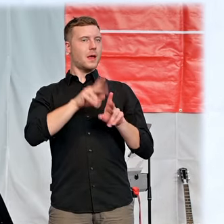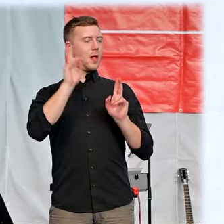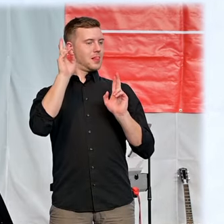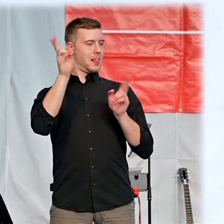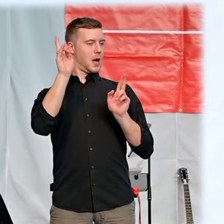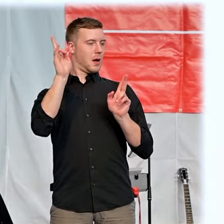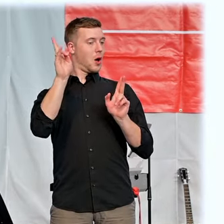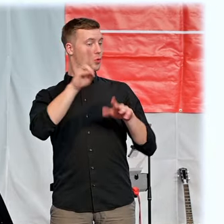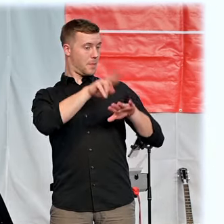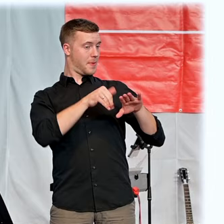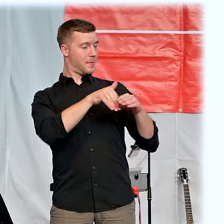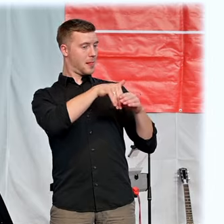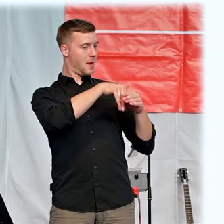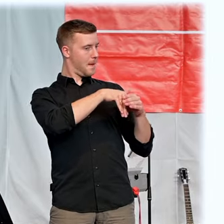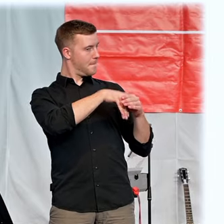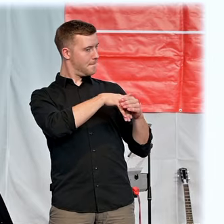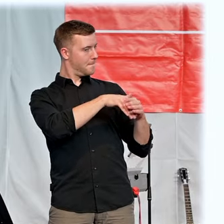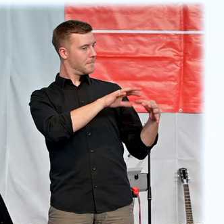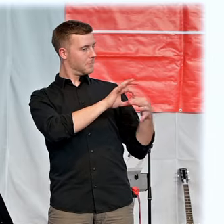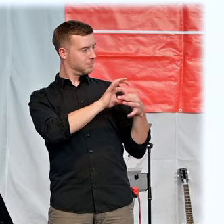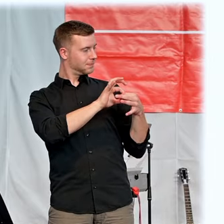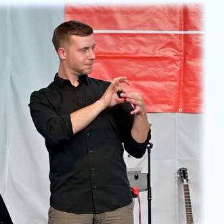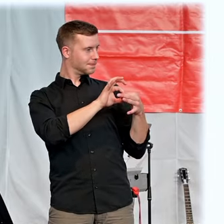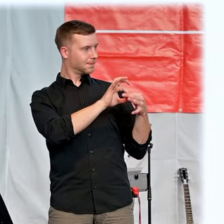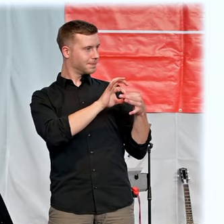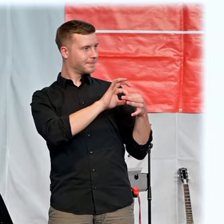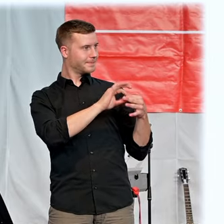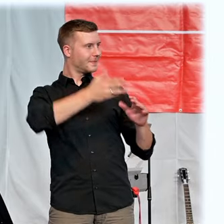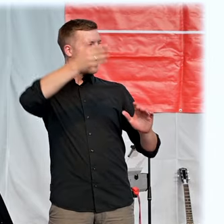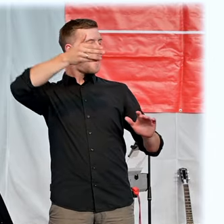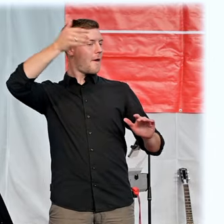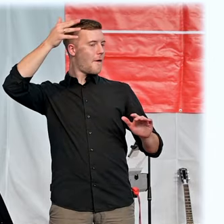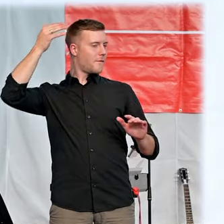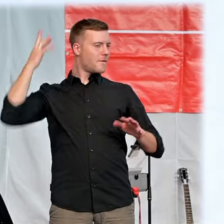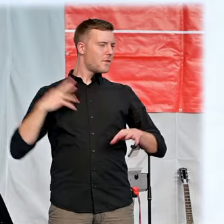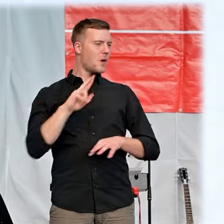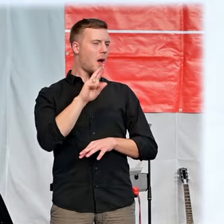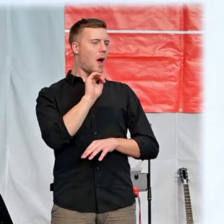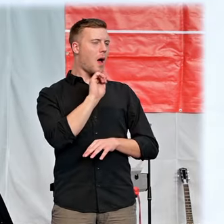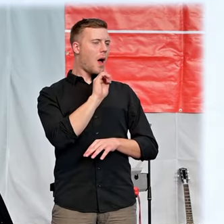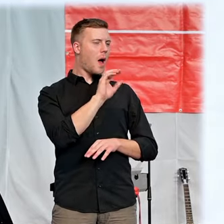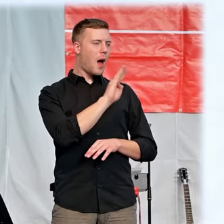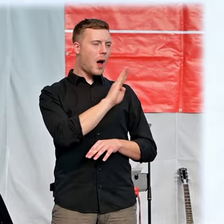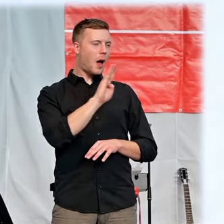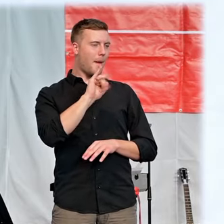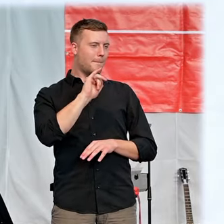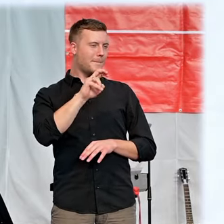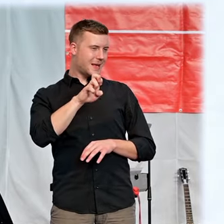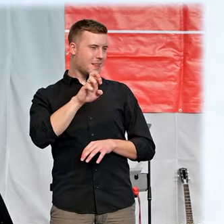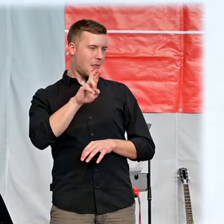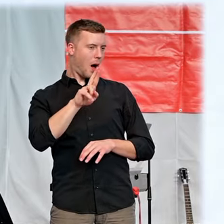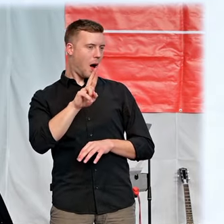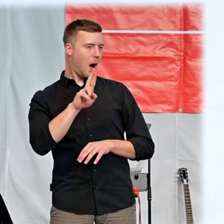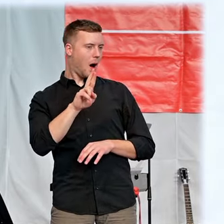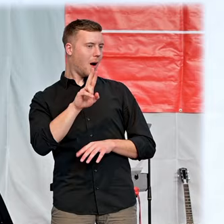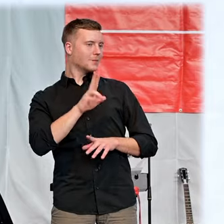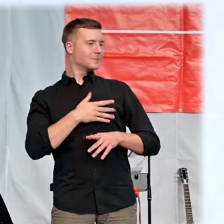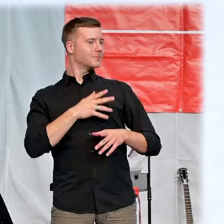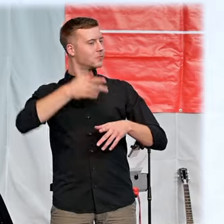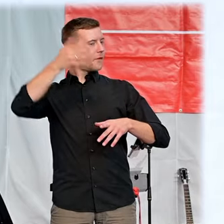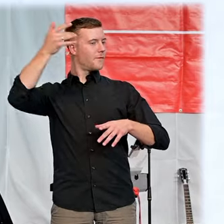Schrift, in Anknüpfung des, was die Rabbiner getan haben, sie setzten sich, der Herr Jesus setzte